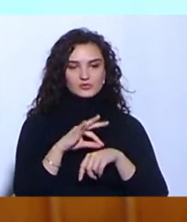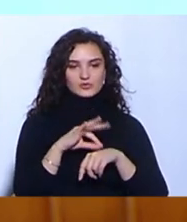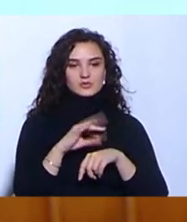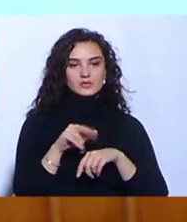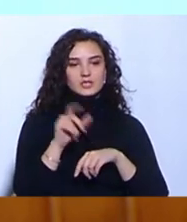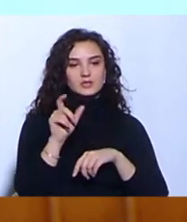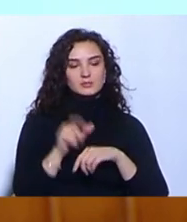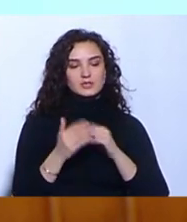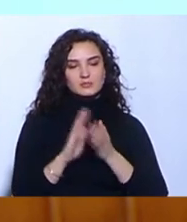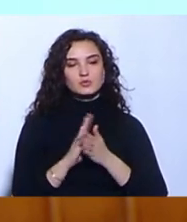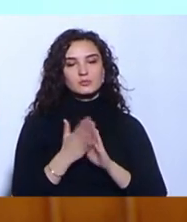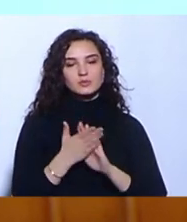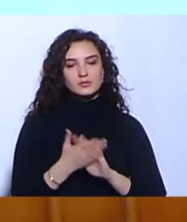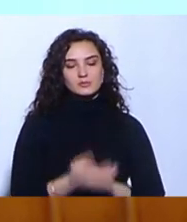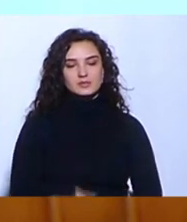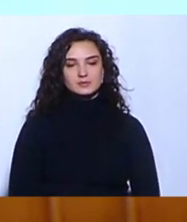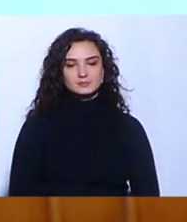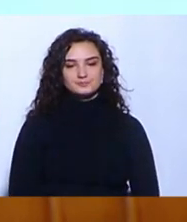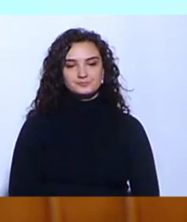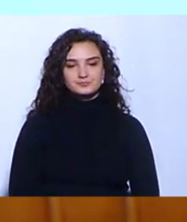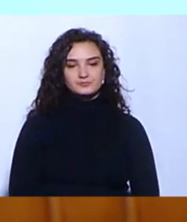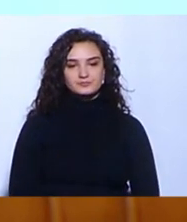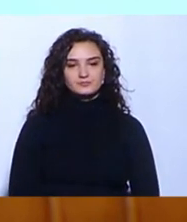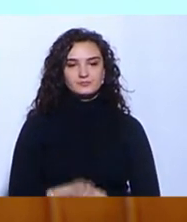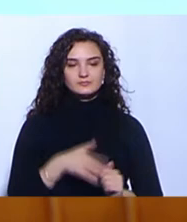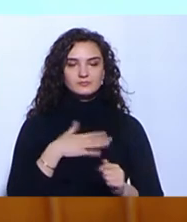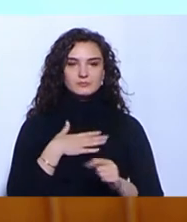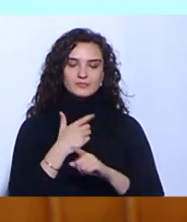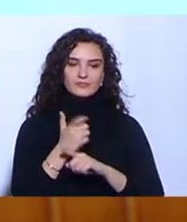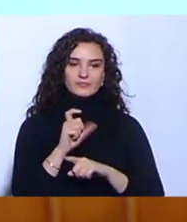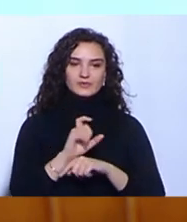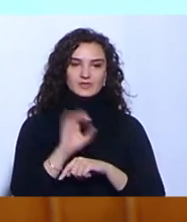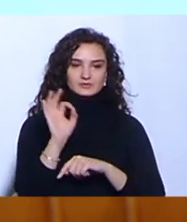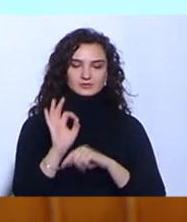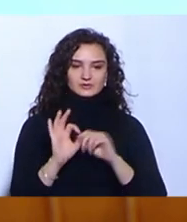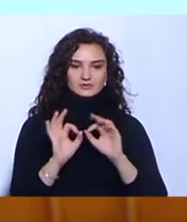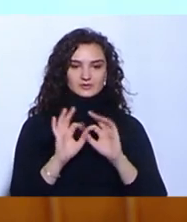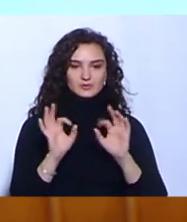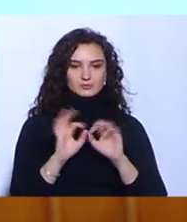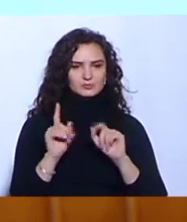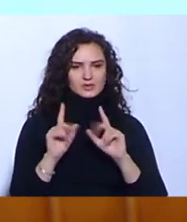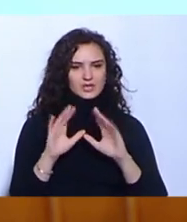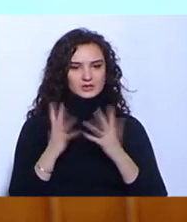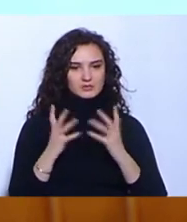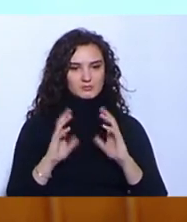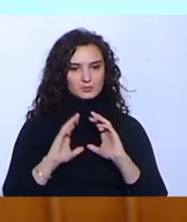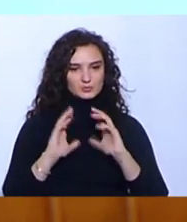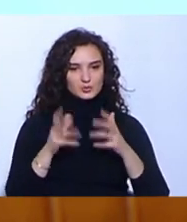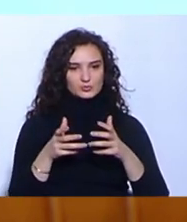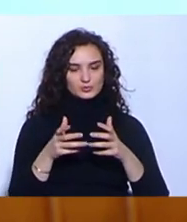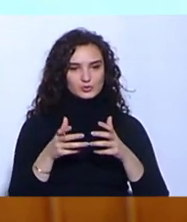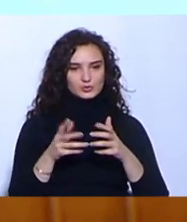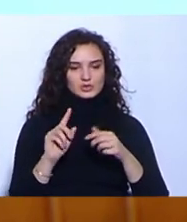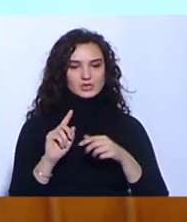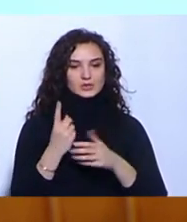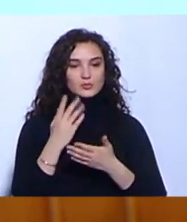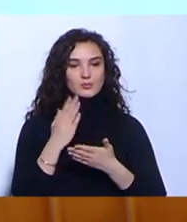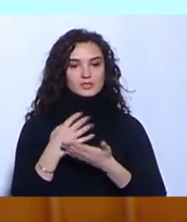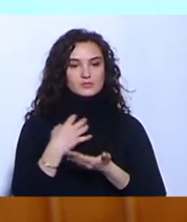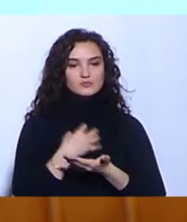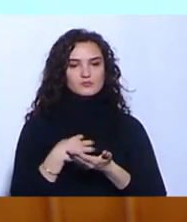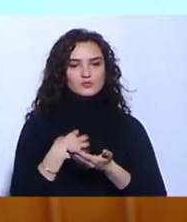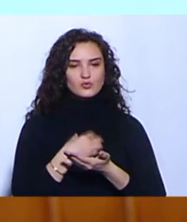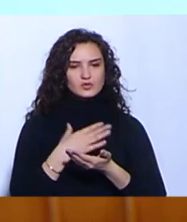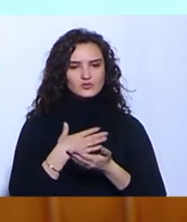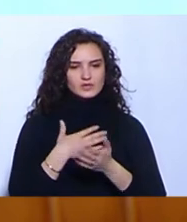და ადამიანის მდგომარეობისა. ჩვენ ძალიან ხშირად საუბრობთ რა ხდება მსოფლიოში, რატომ არის